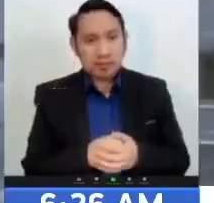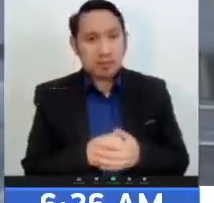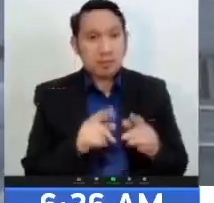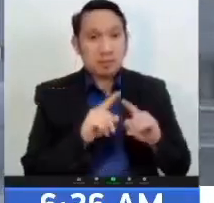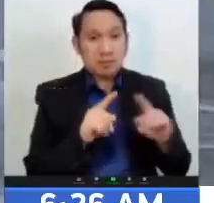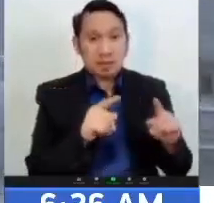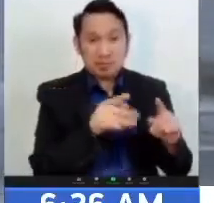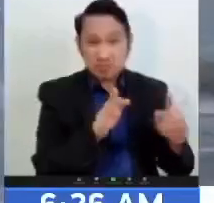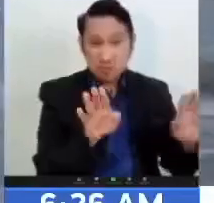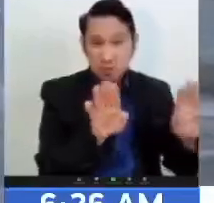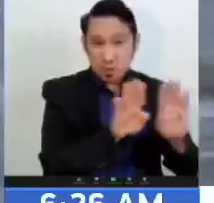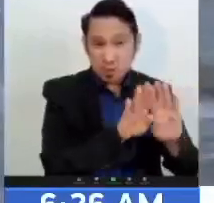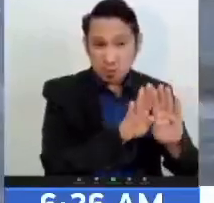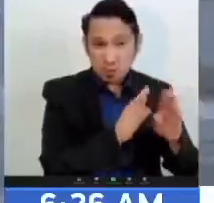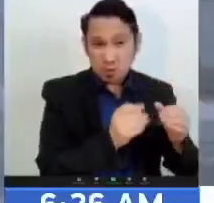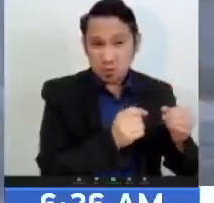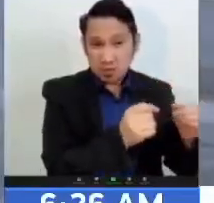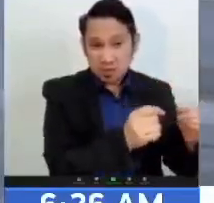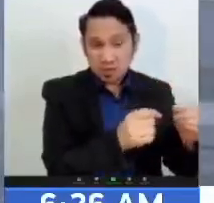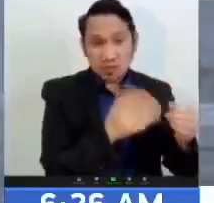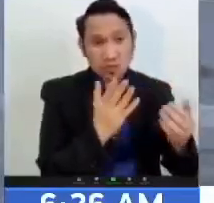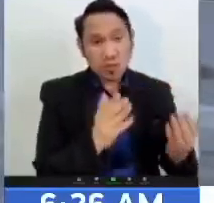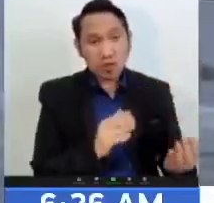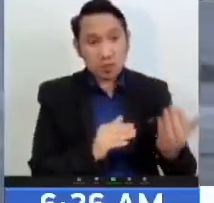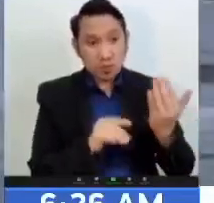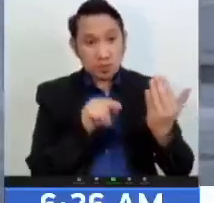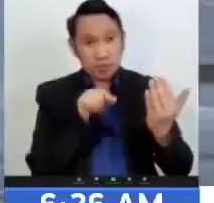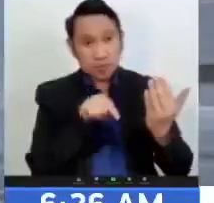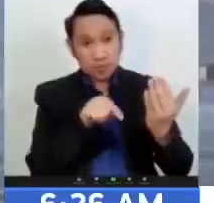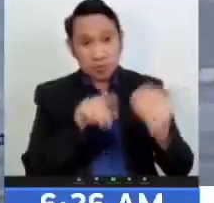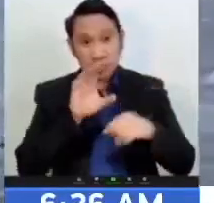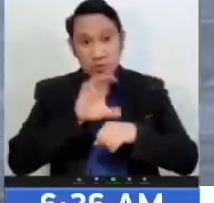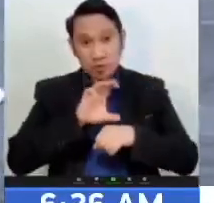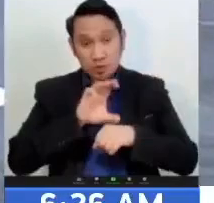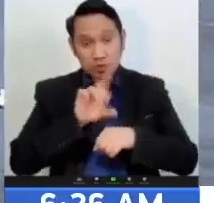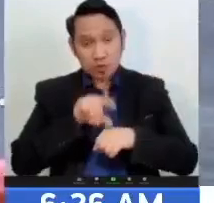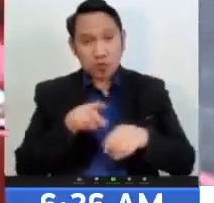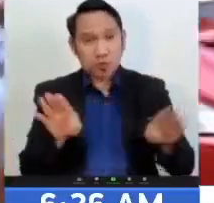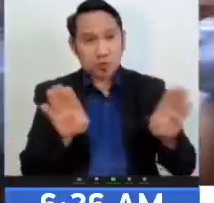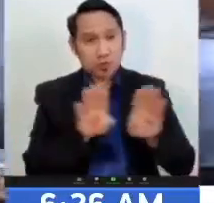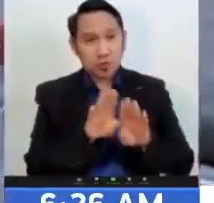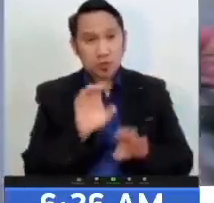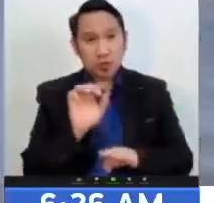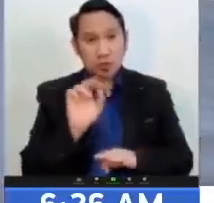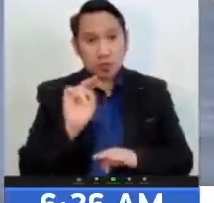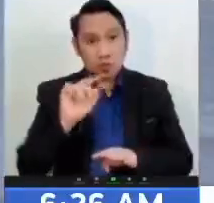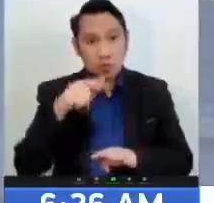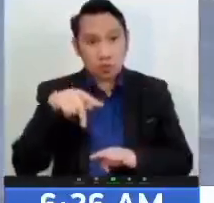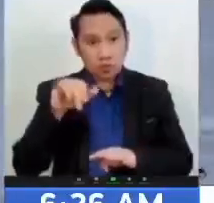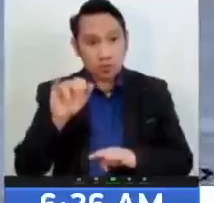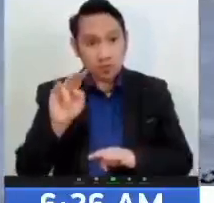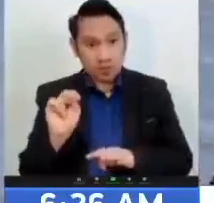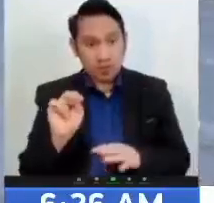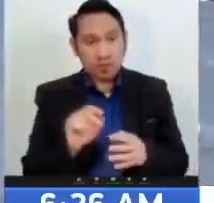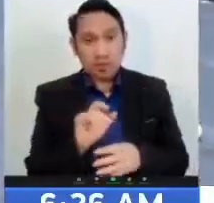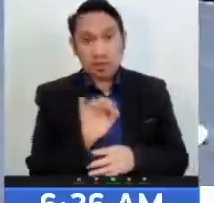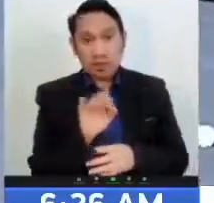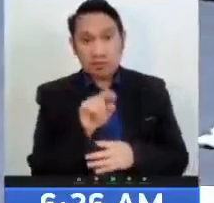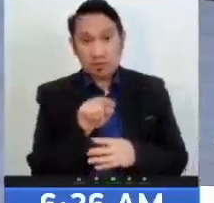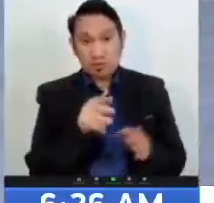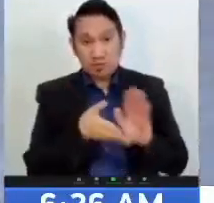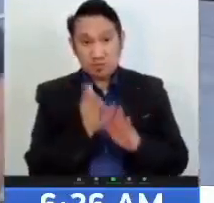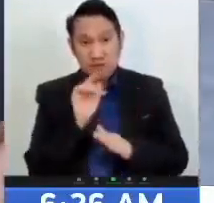motorista itong tapat ng Binondo Church, yung bahagi ng Ungpin. Kaya kung dadaan po kayo dito sa lugar na ito, ay iwasan nyo po